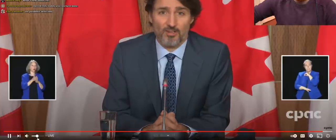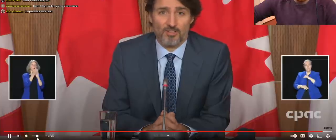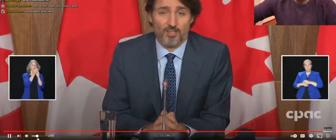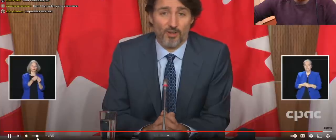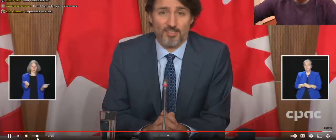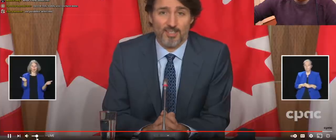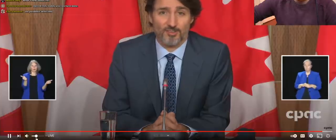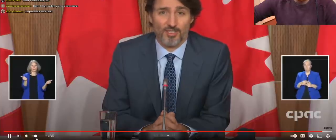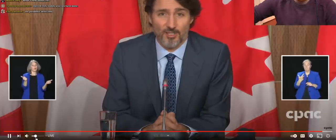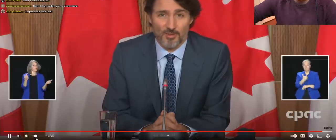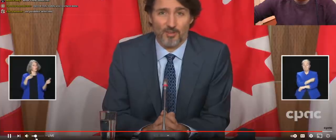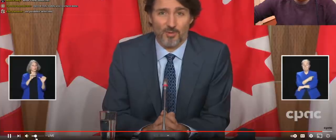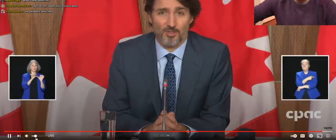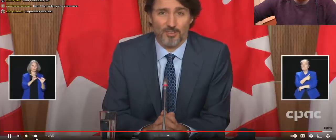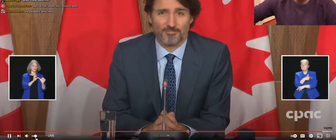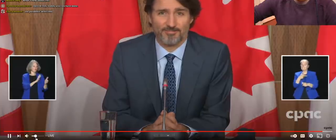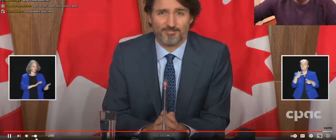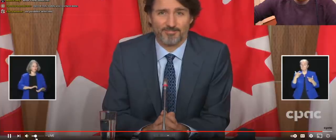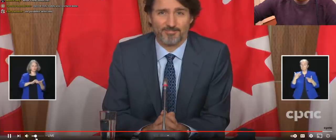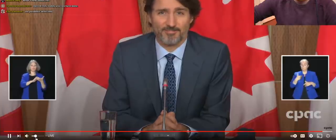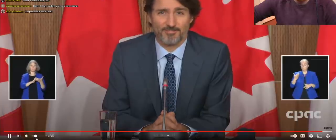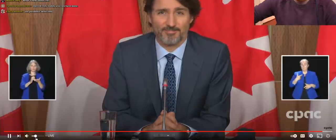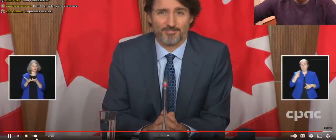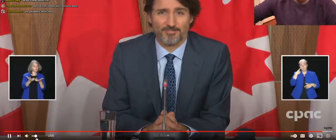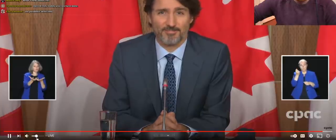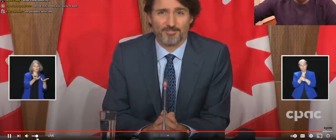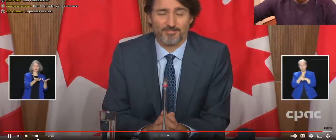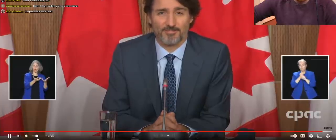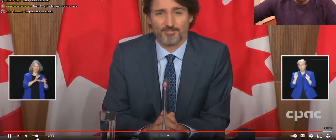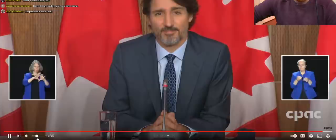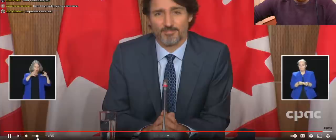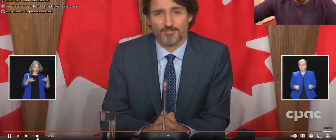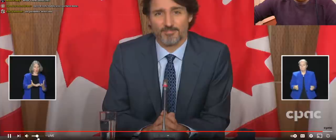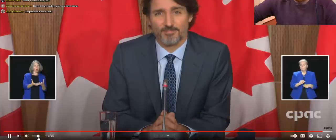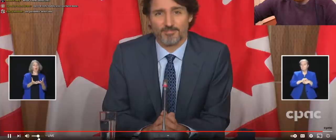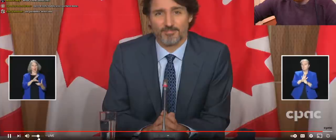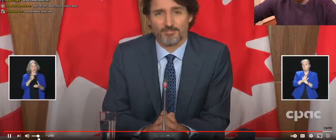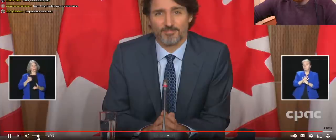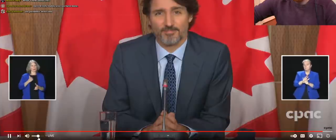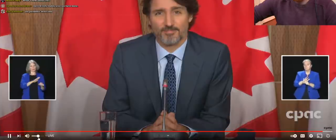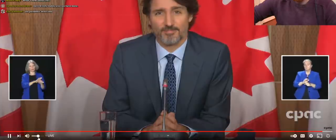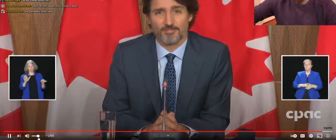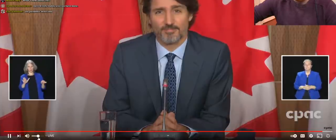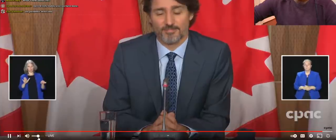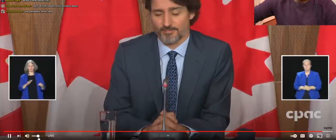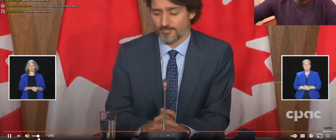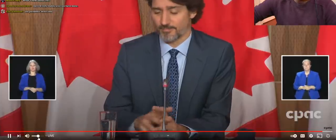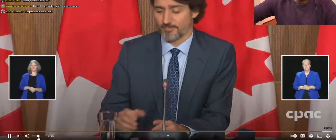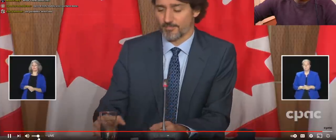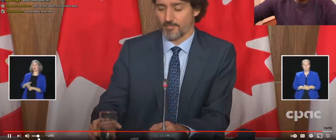our partners. More messages is on that September deadline. Thank you, and we'll take one more question on the phone. Operator.